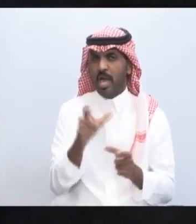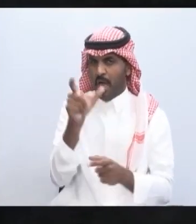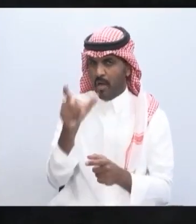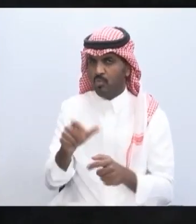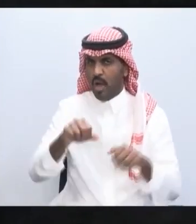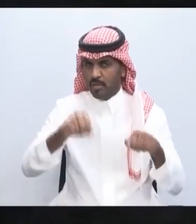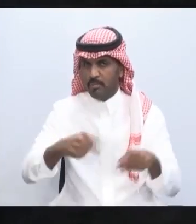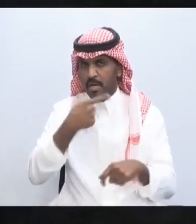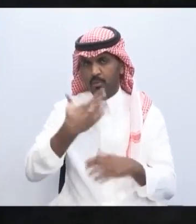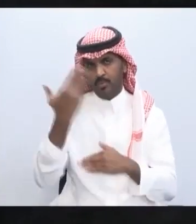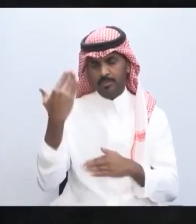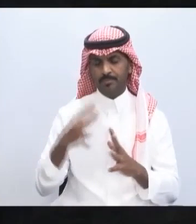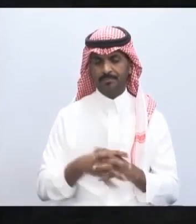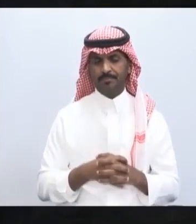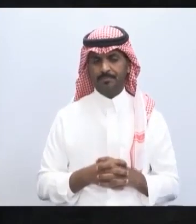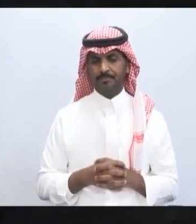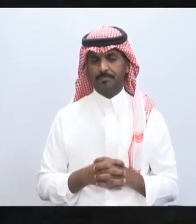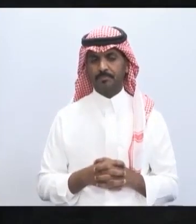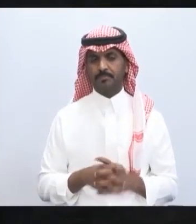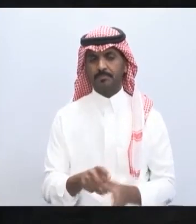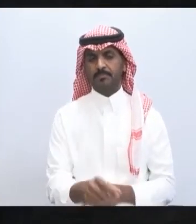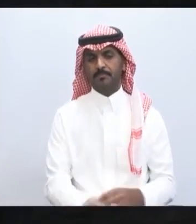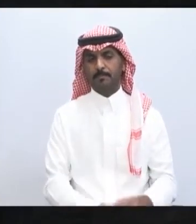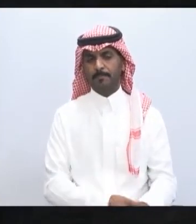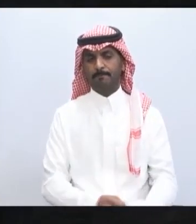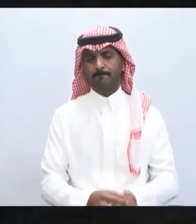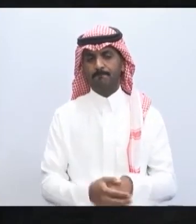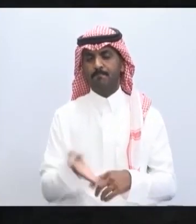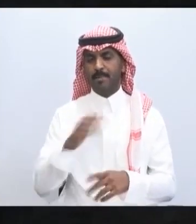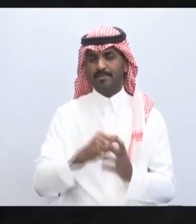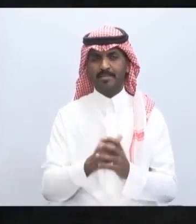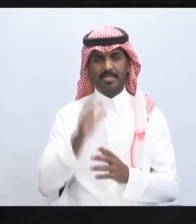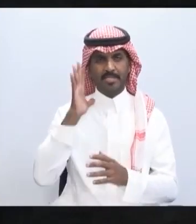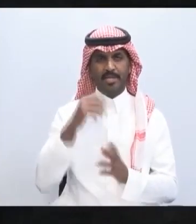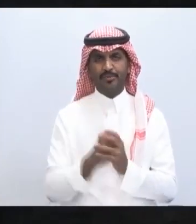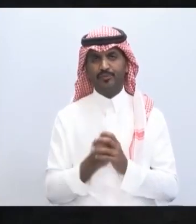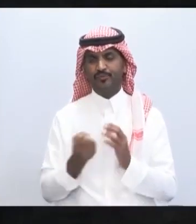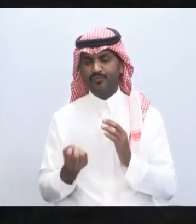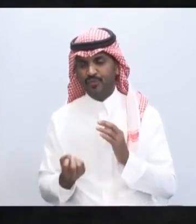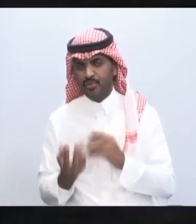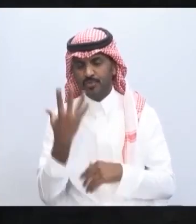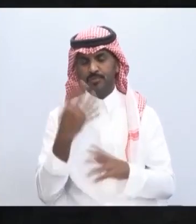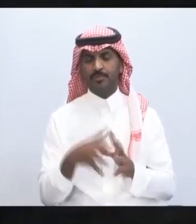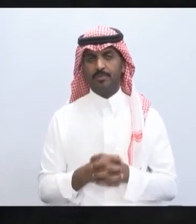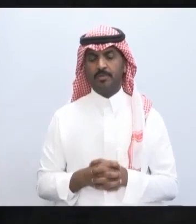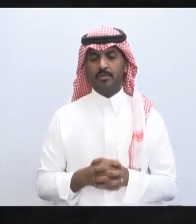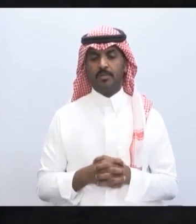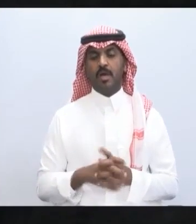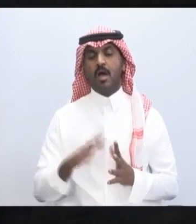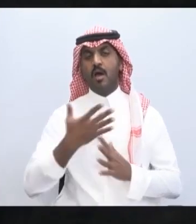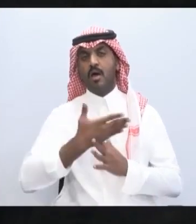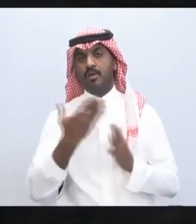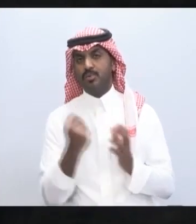احسنتم ودخوله بعد صلاه الفجر او بعد الفجر عندما خرج